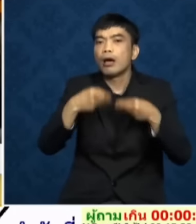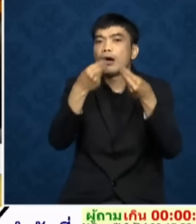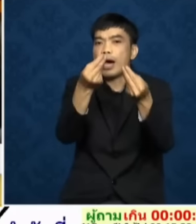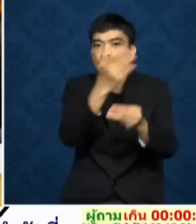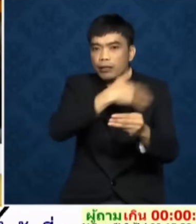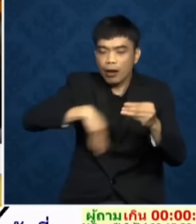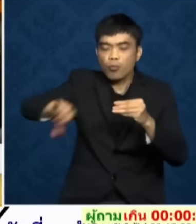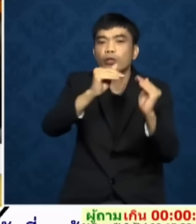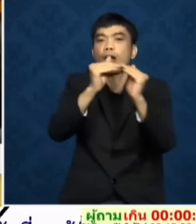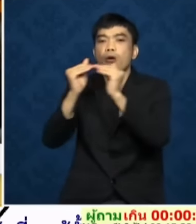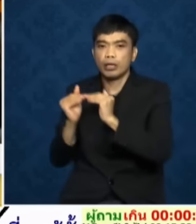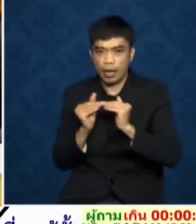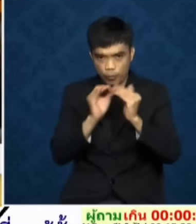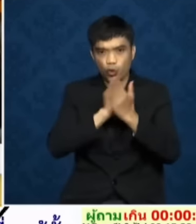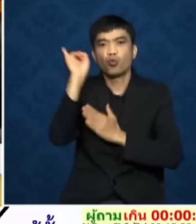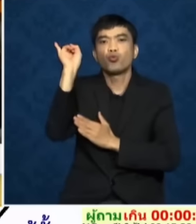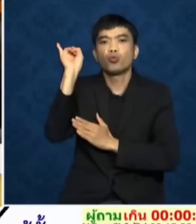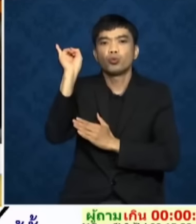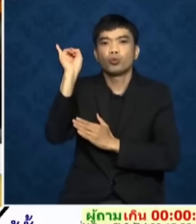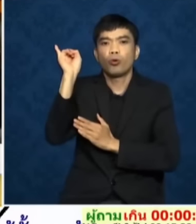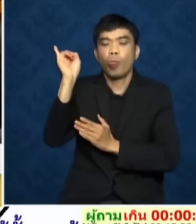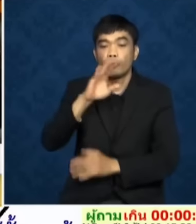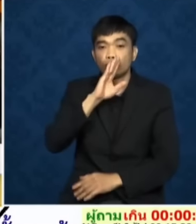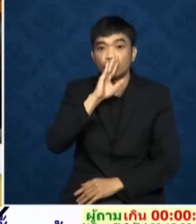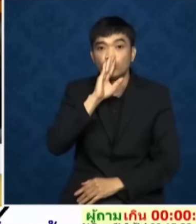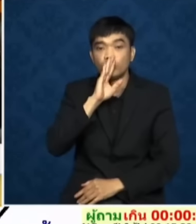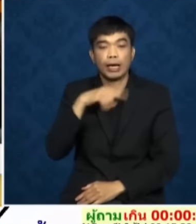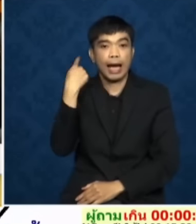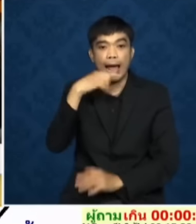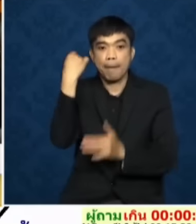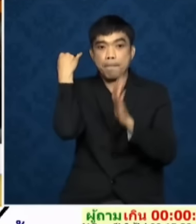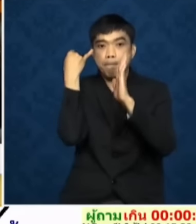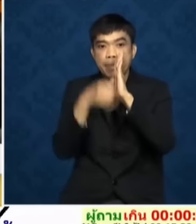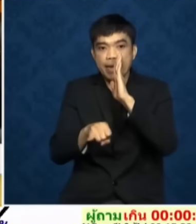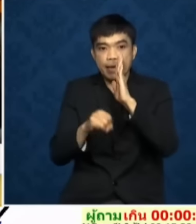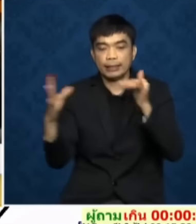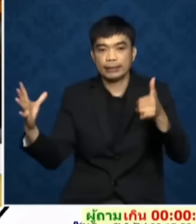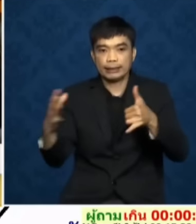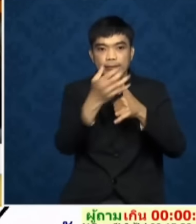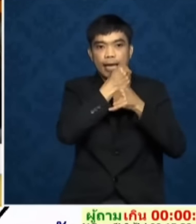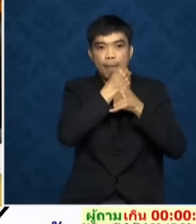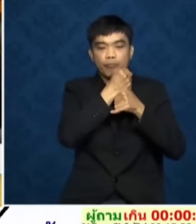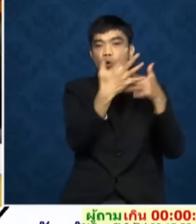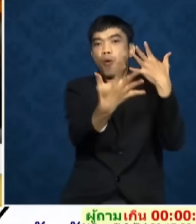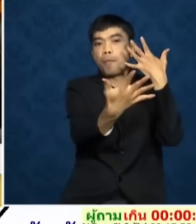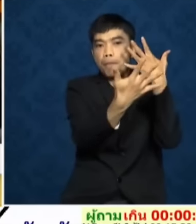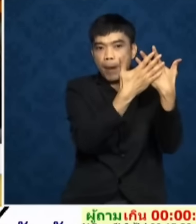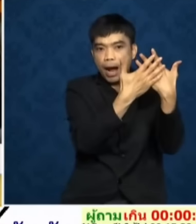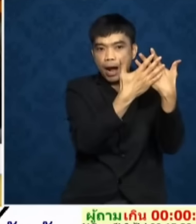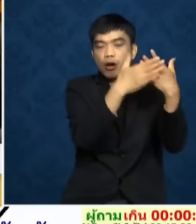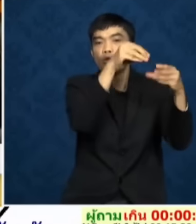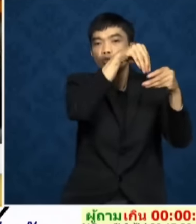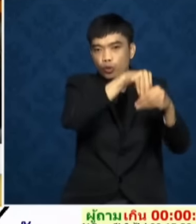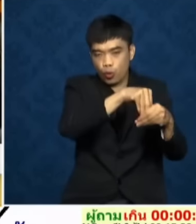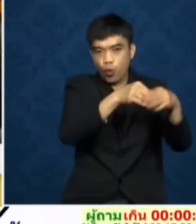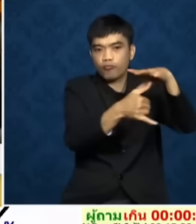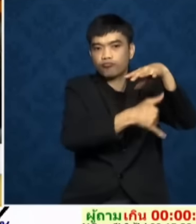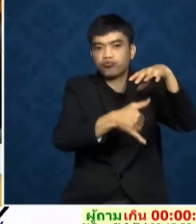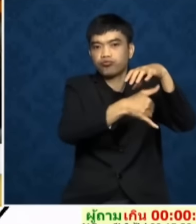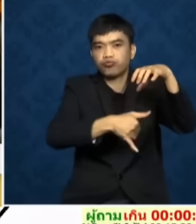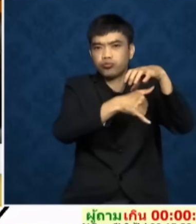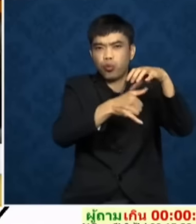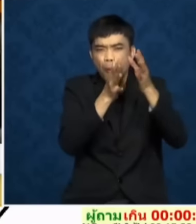นำผู้ต้องขังไปไว้ในเรือนจำในราชทัณฑ์มันล้นจริงๆครับผมเห็นมาตั้งแต่สมัยผม